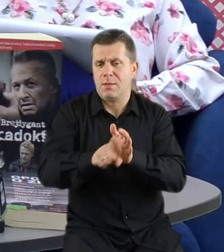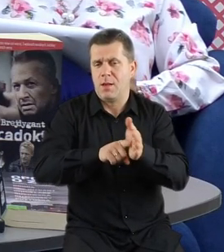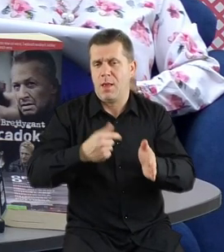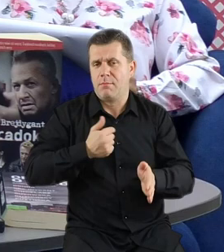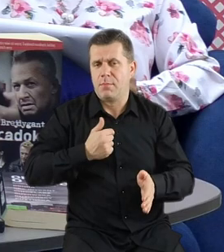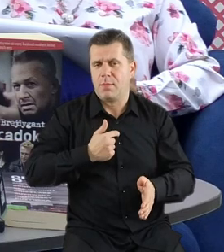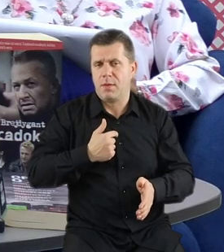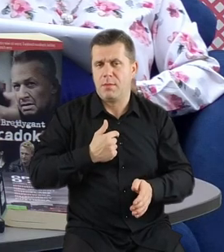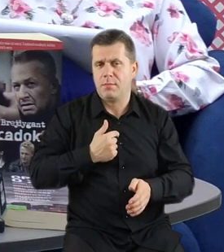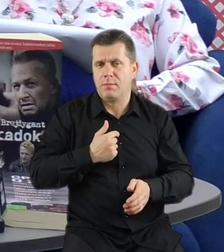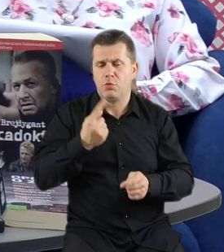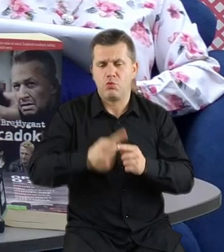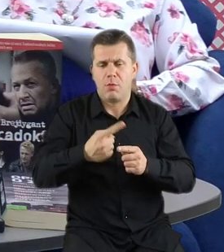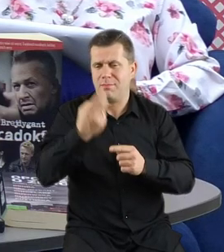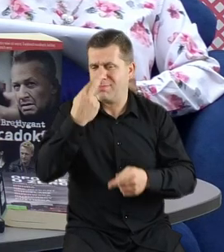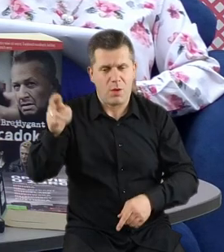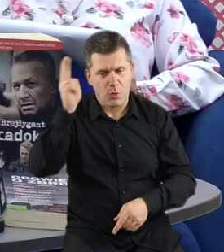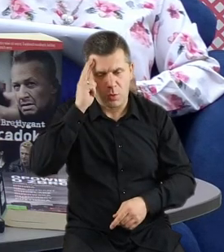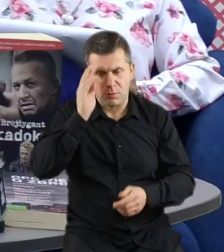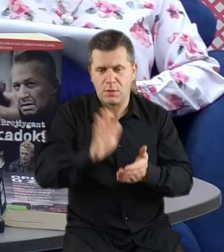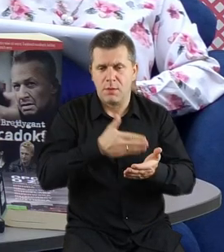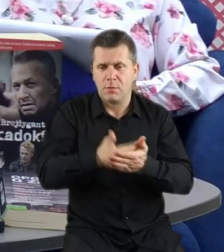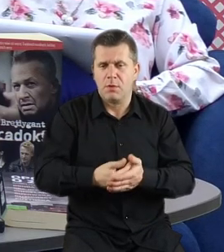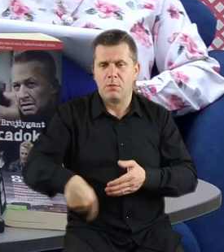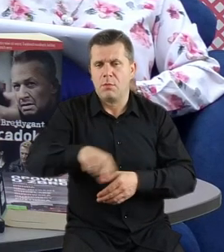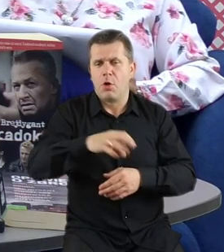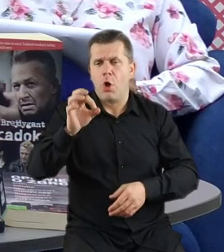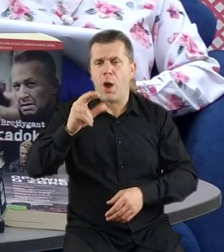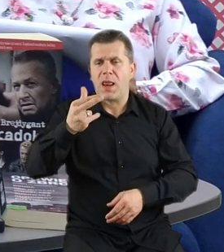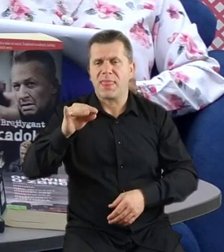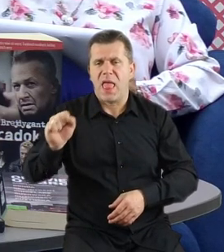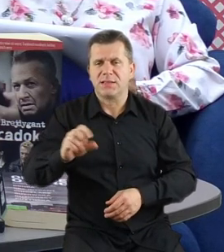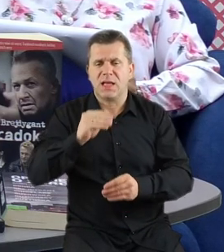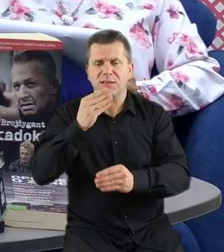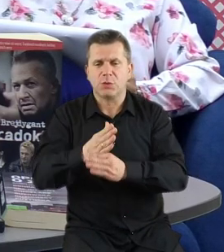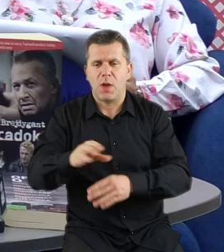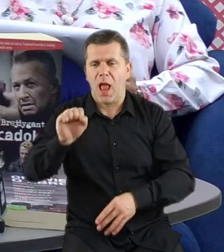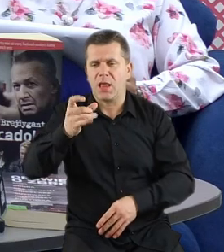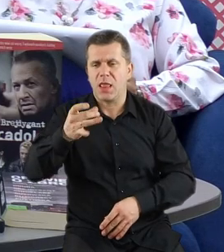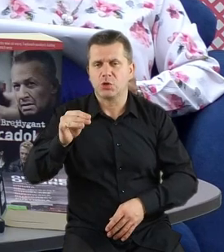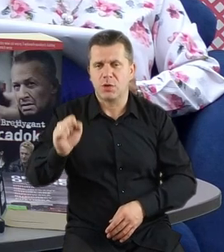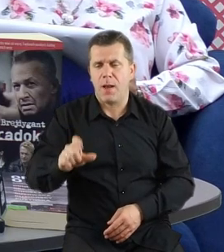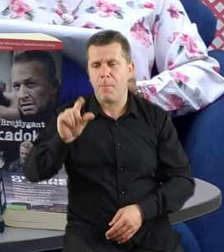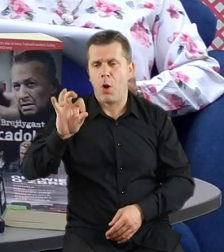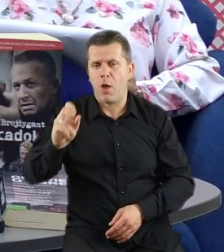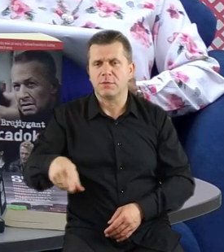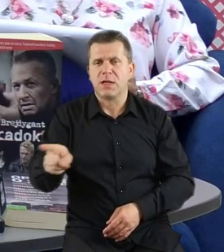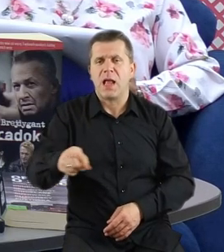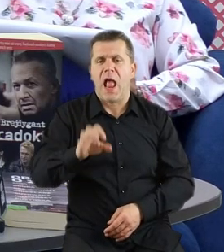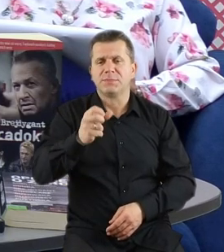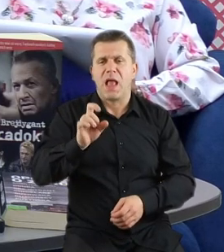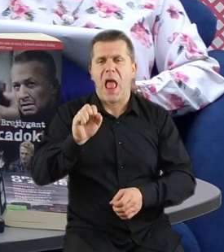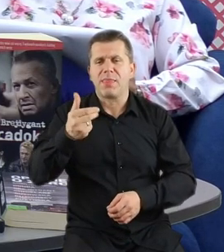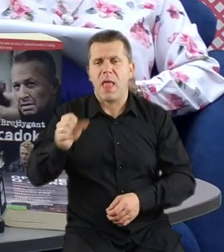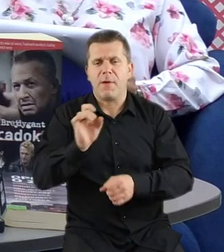mnie jakieś niezrozumiałe. Na przykład orientacja seksualna Agnieszki Polkowskiej, czy aspirant Adam Wójcik, który